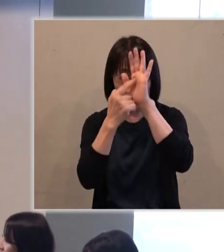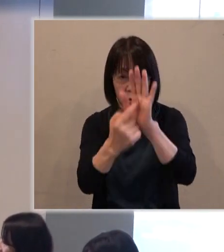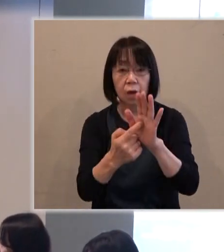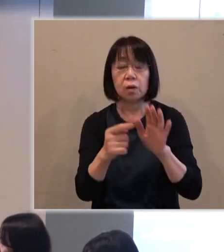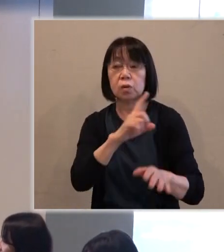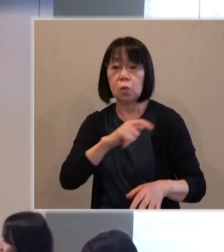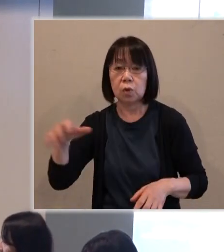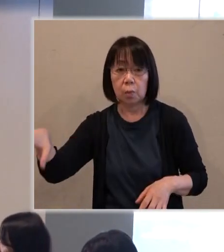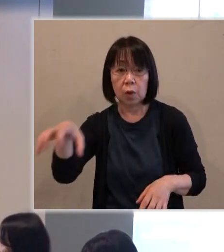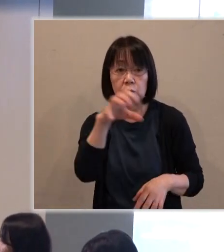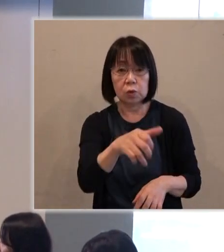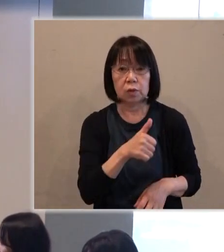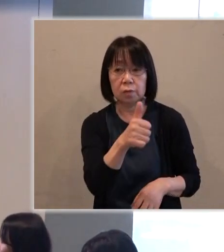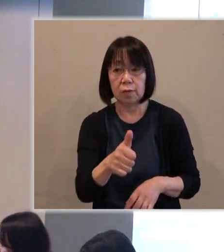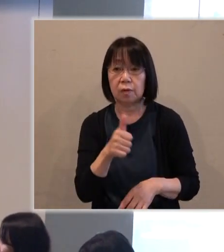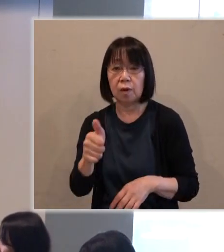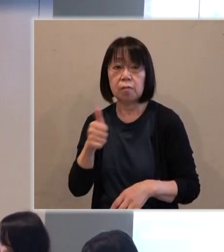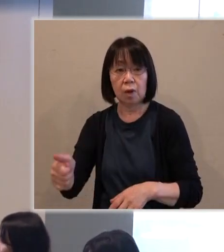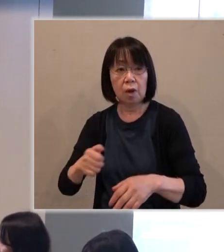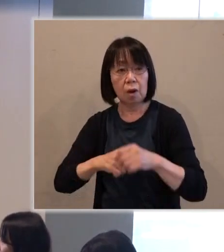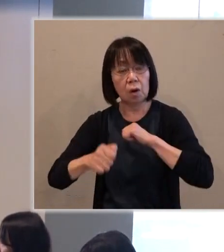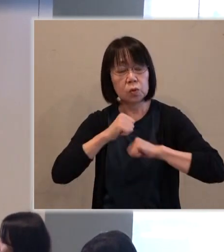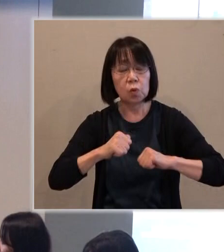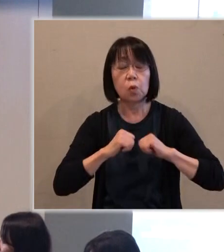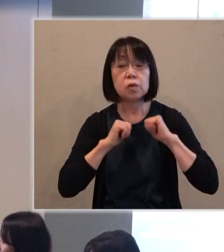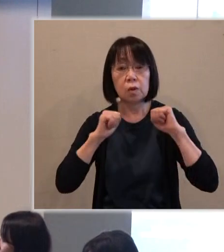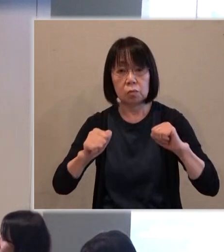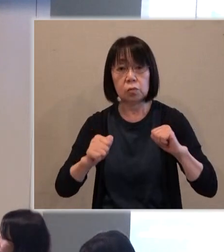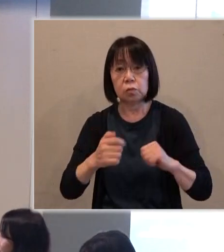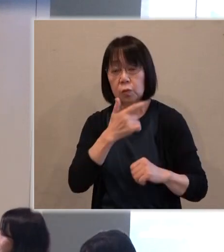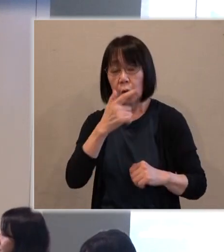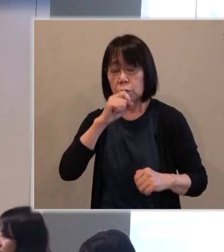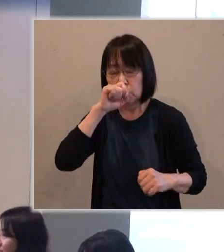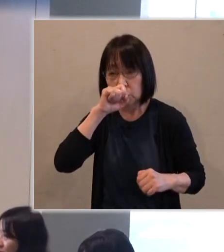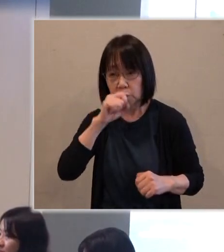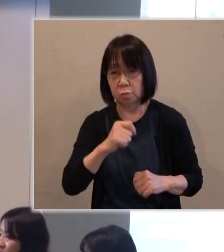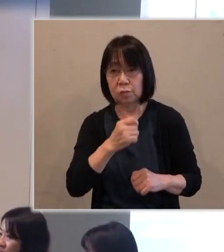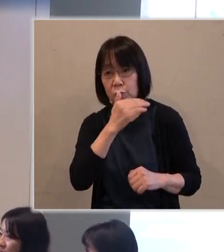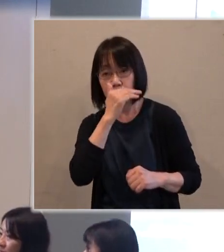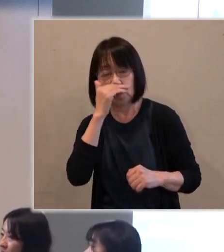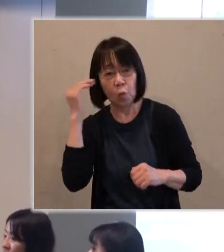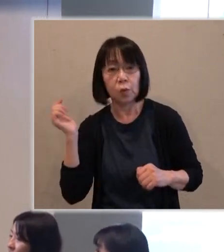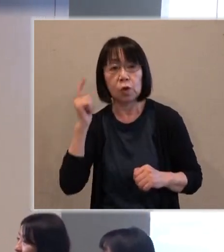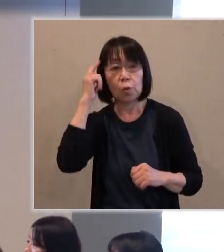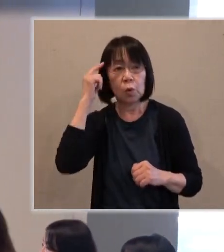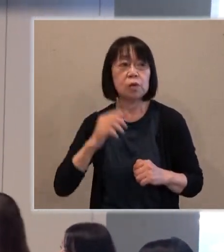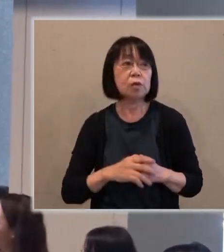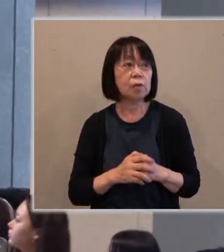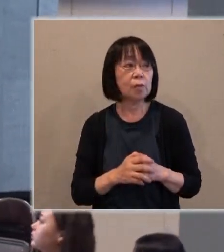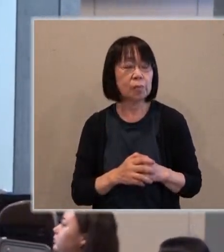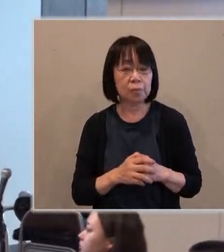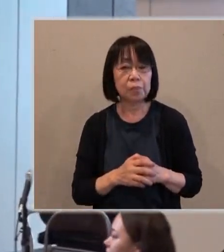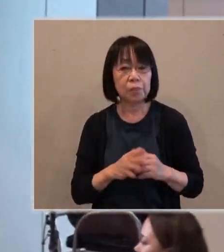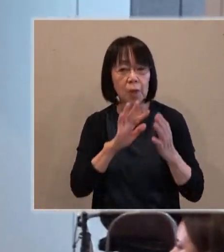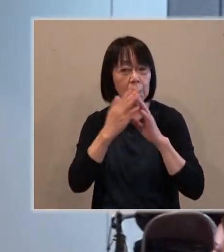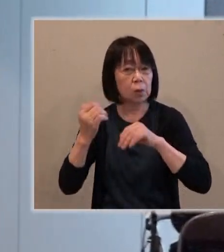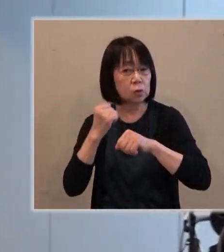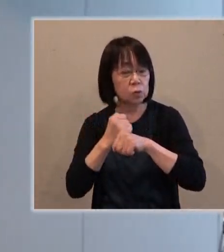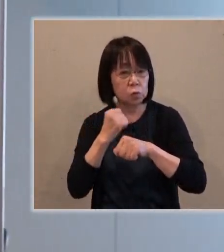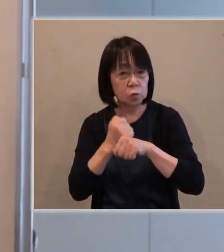皆さん活動してらっしゃいますよね。そこがすごいなと思いました。やはりあの街づくりにしても、